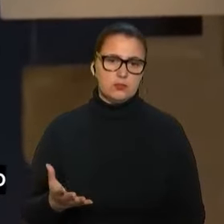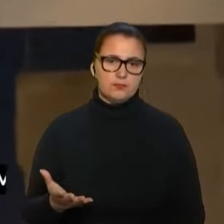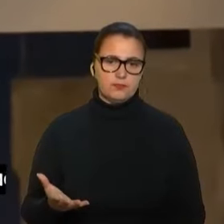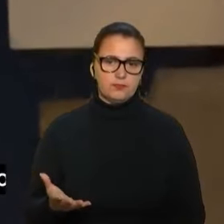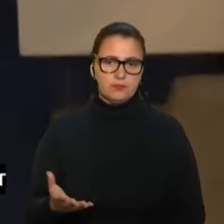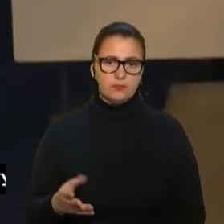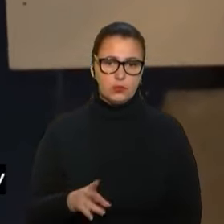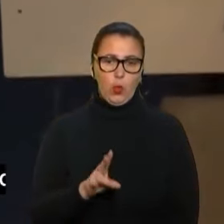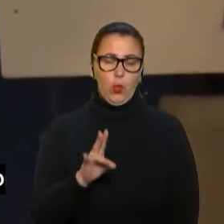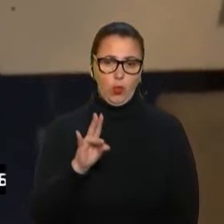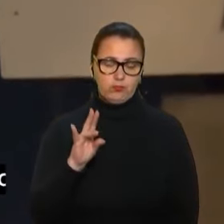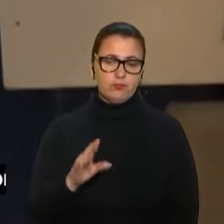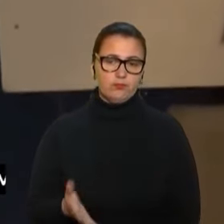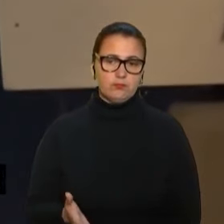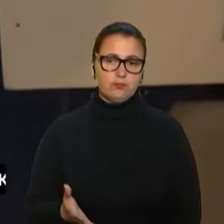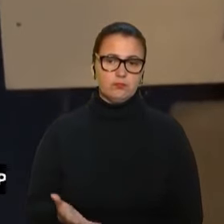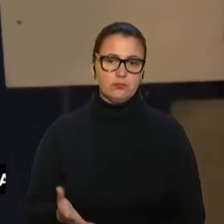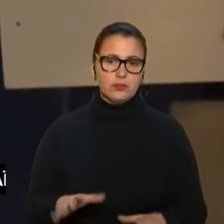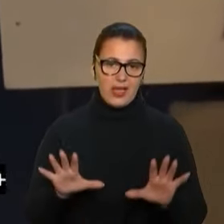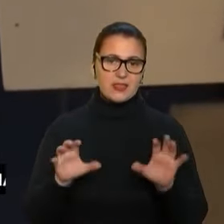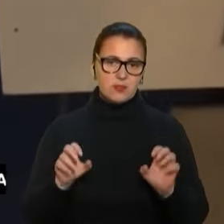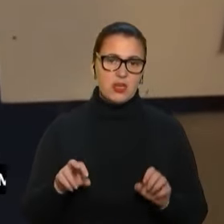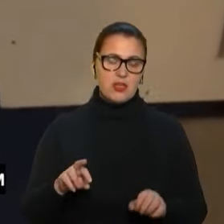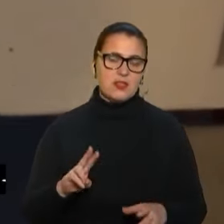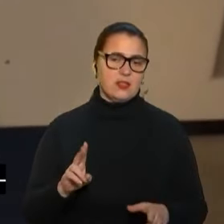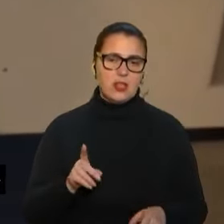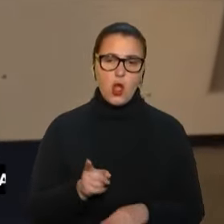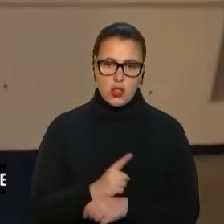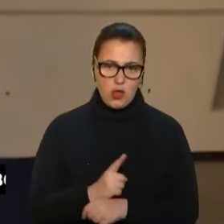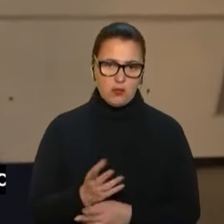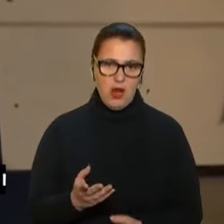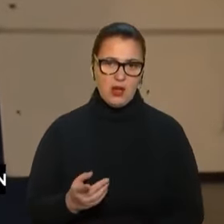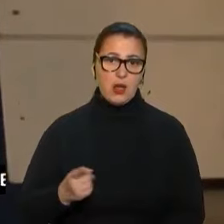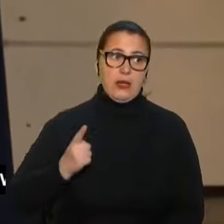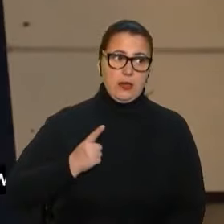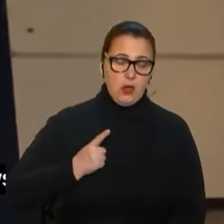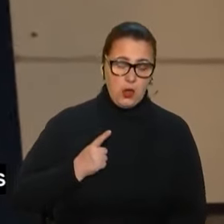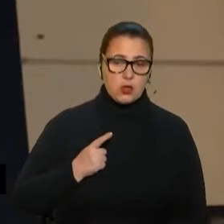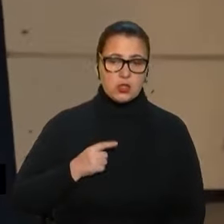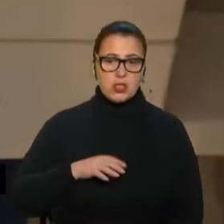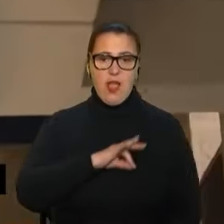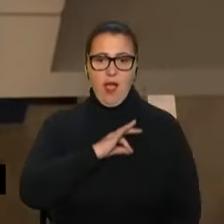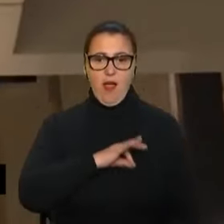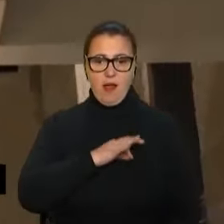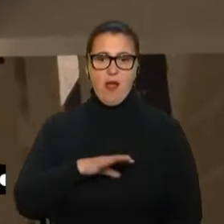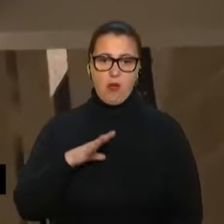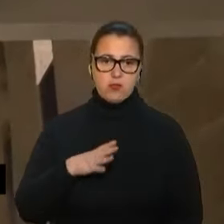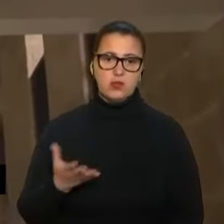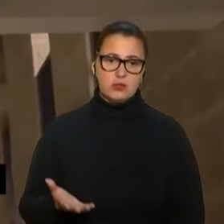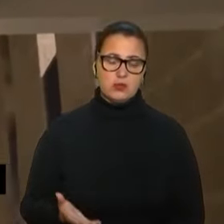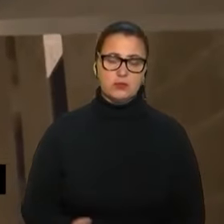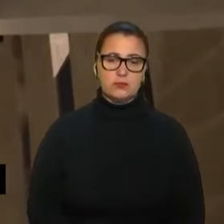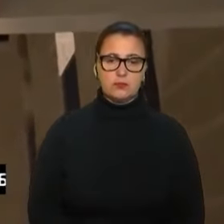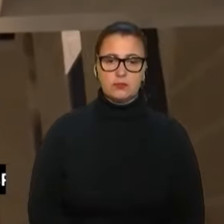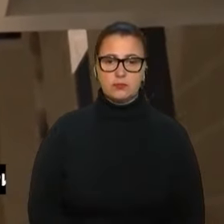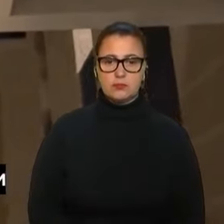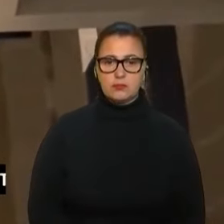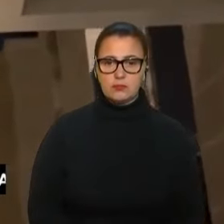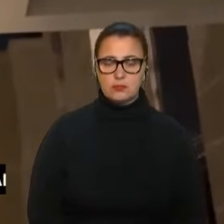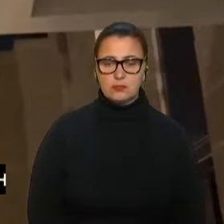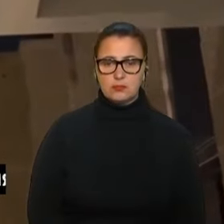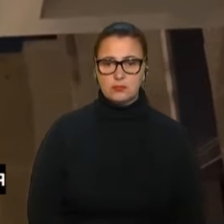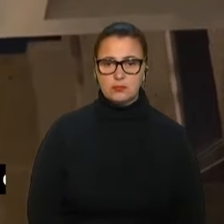этим не напугаешь. Конечно, было какое-то ожидание тревожное в течение всей этой ночи, когда было осуществлено